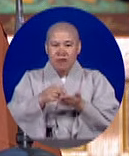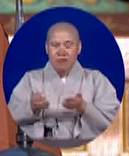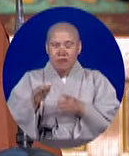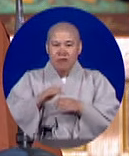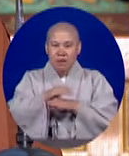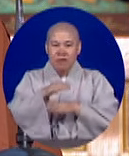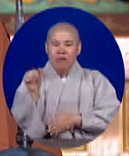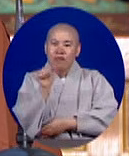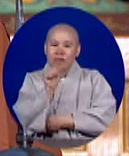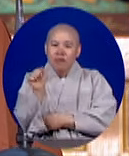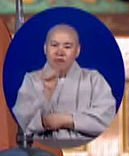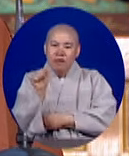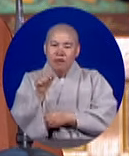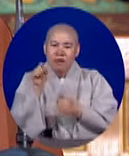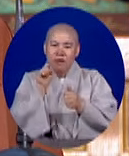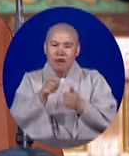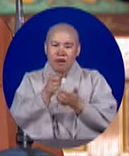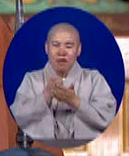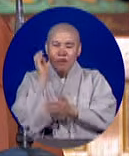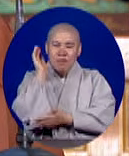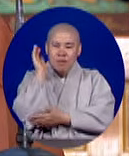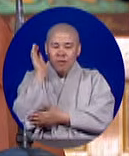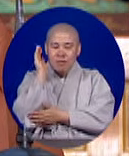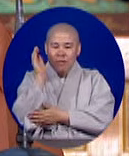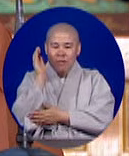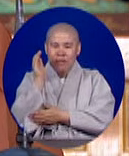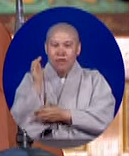택시 운전수한테 내가 법문했다.